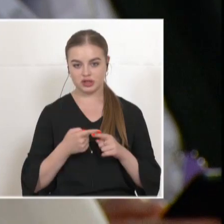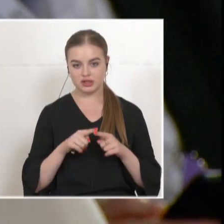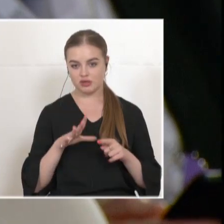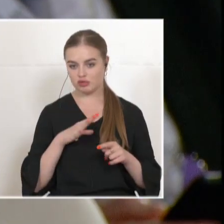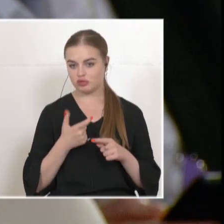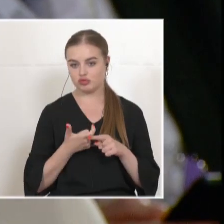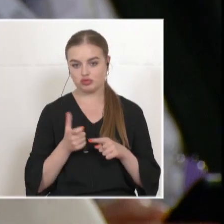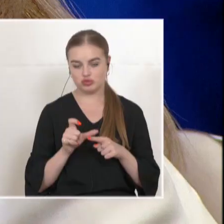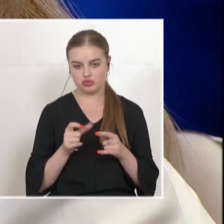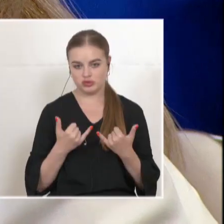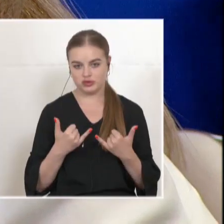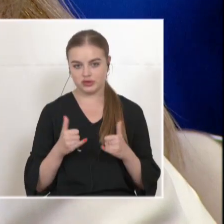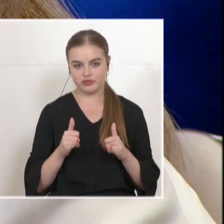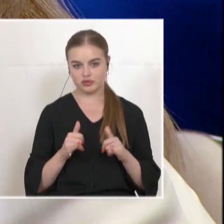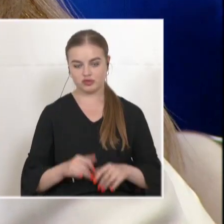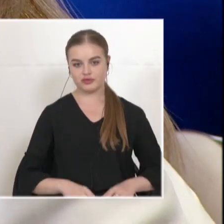зворушливо.